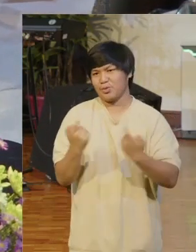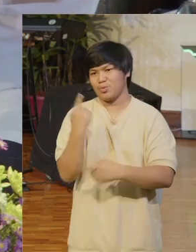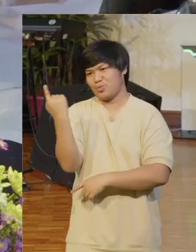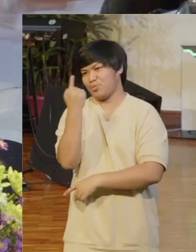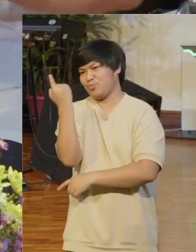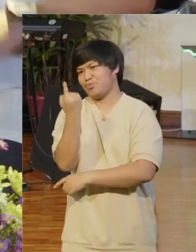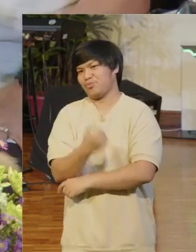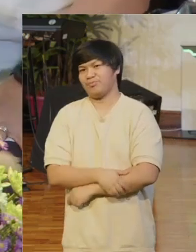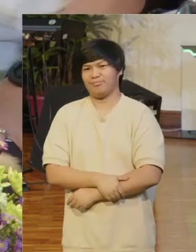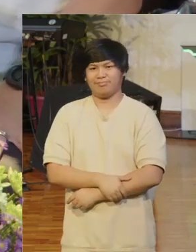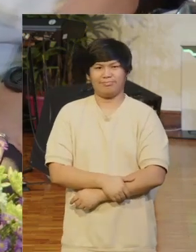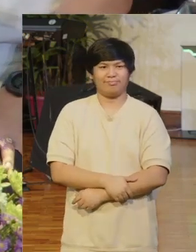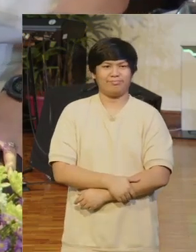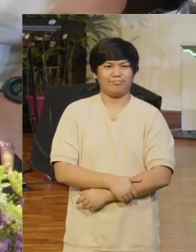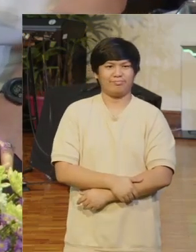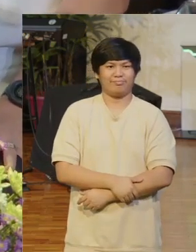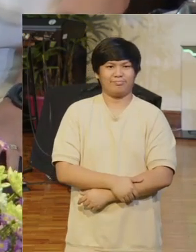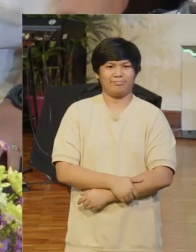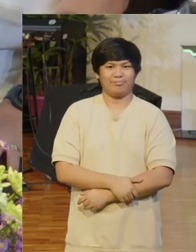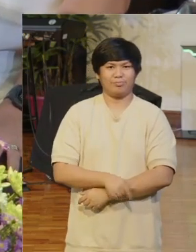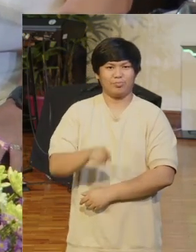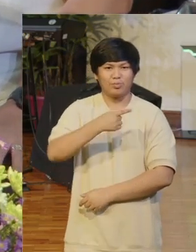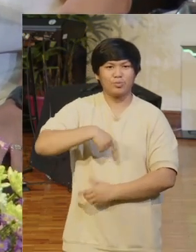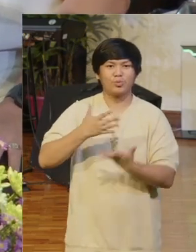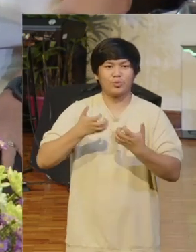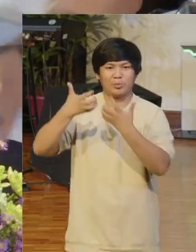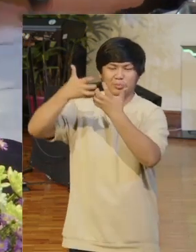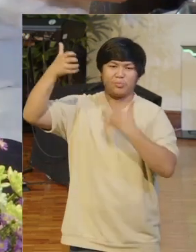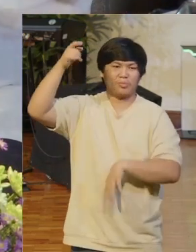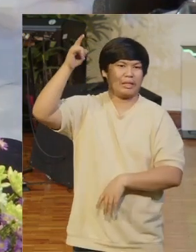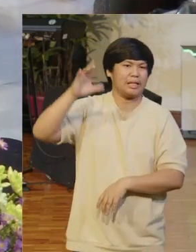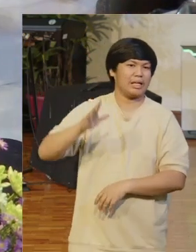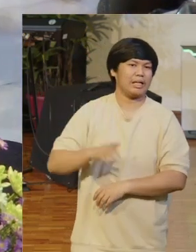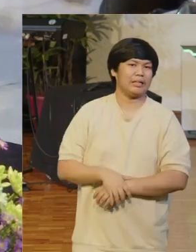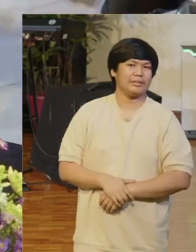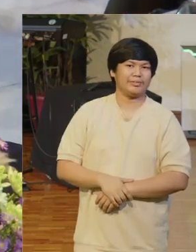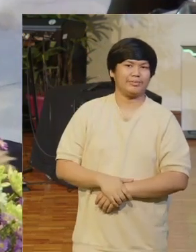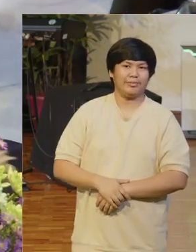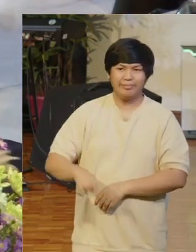natin ay ang lumayo sa Diyos. Ganyan po tayo